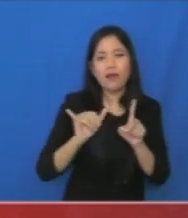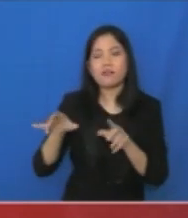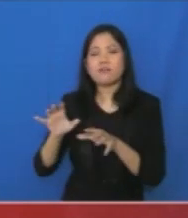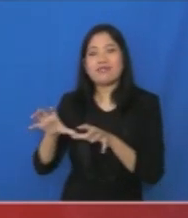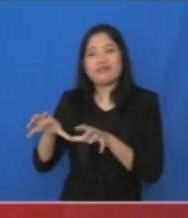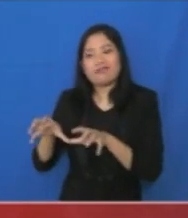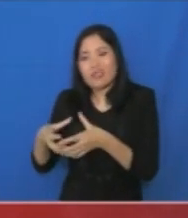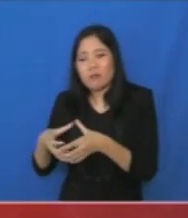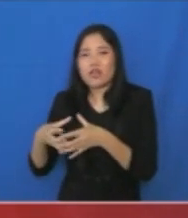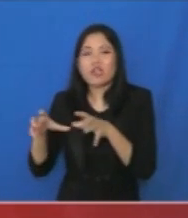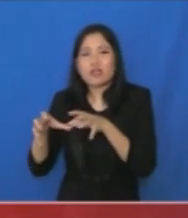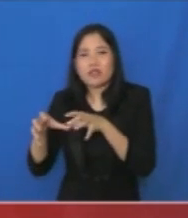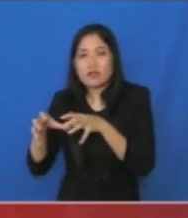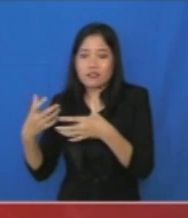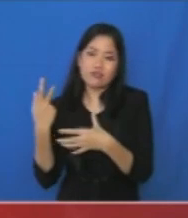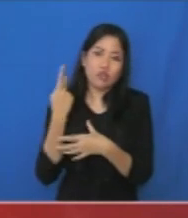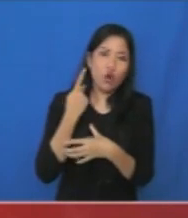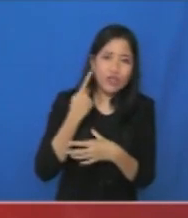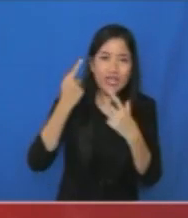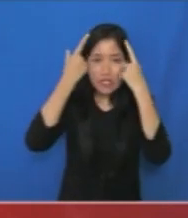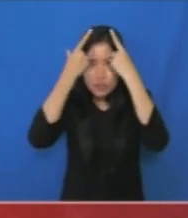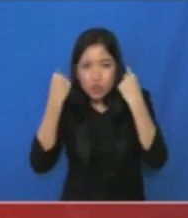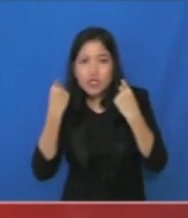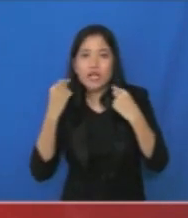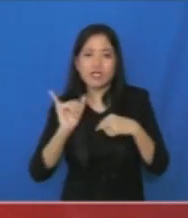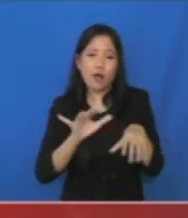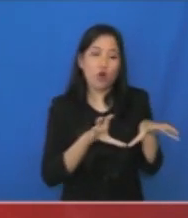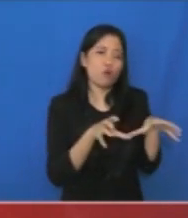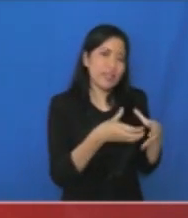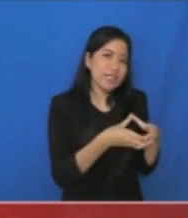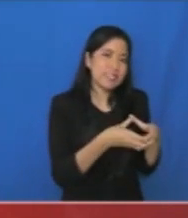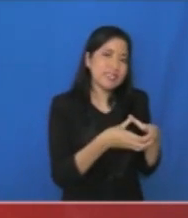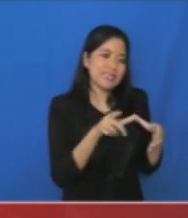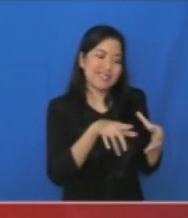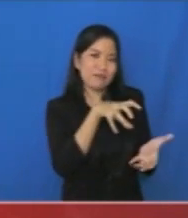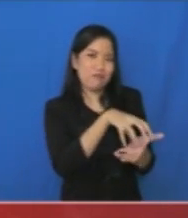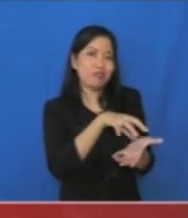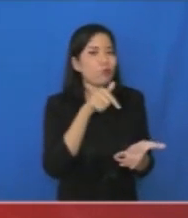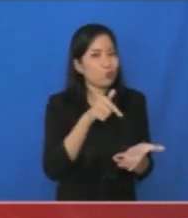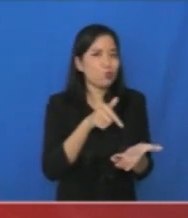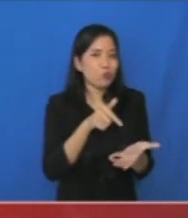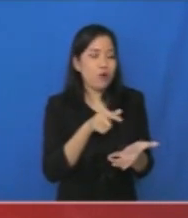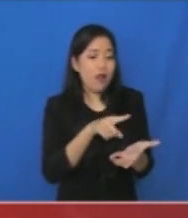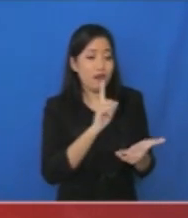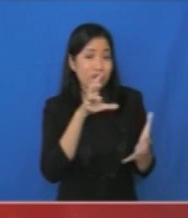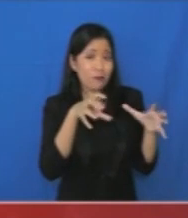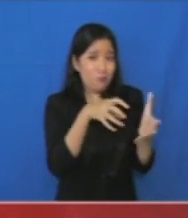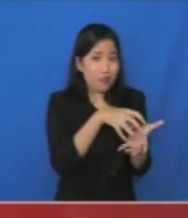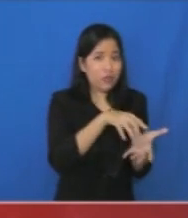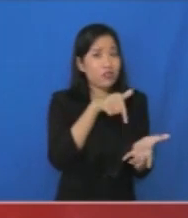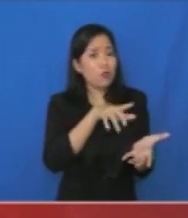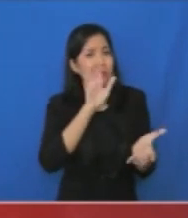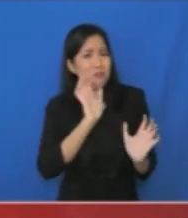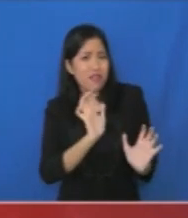kesehatan dan pada komunitas dimana didaerah tersebut didapatkan banyak